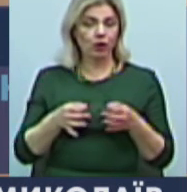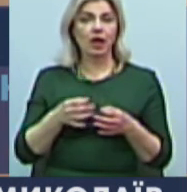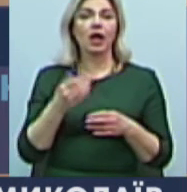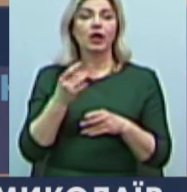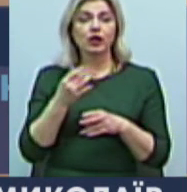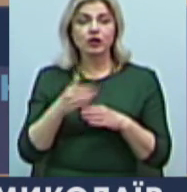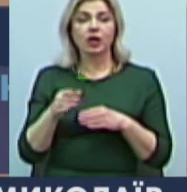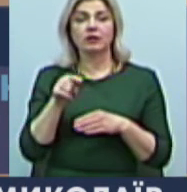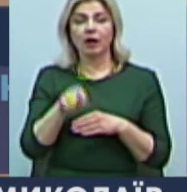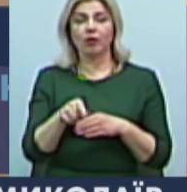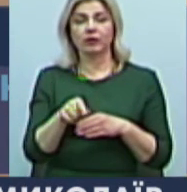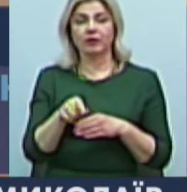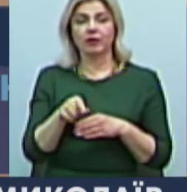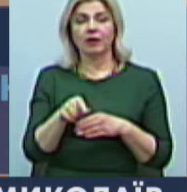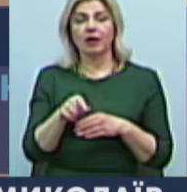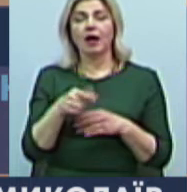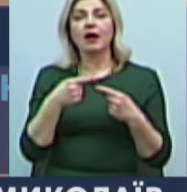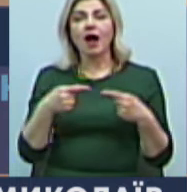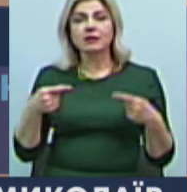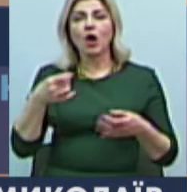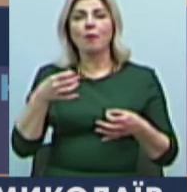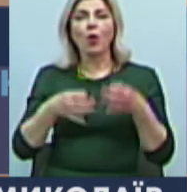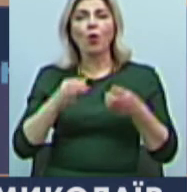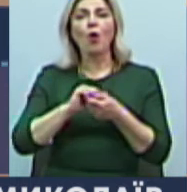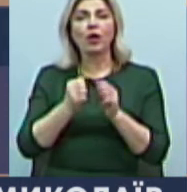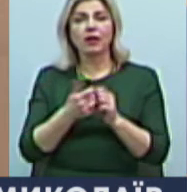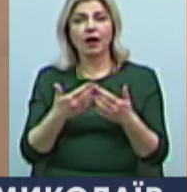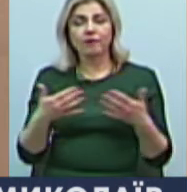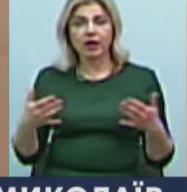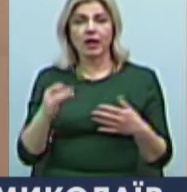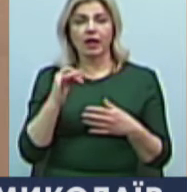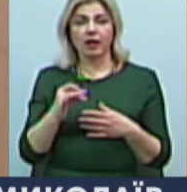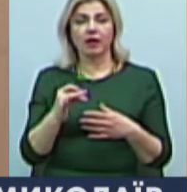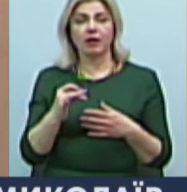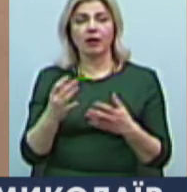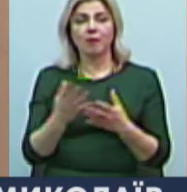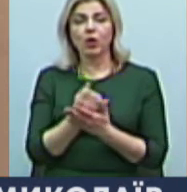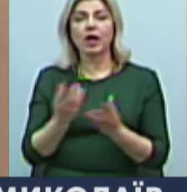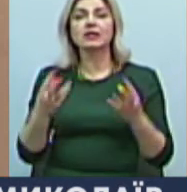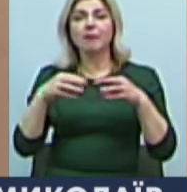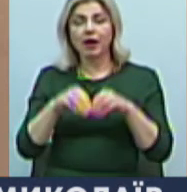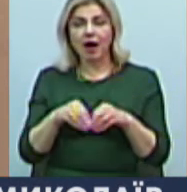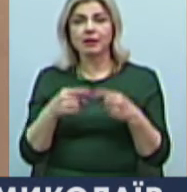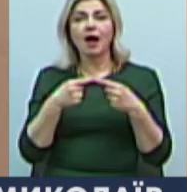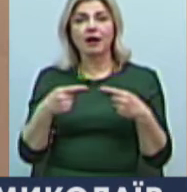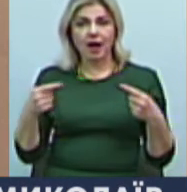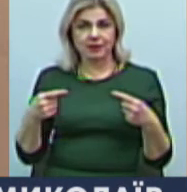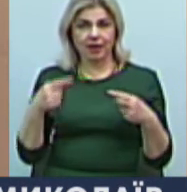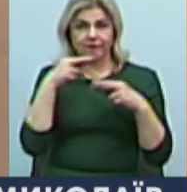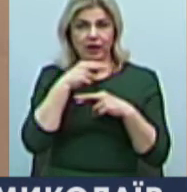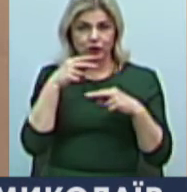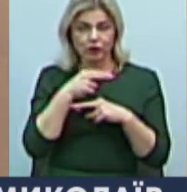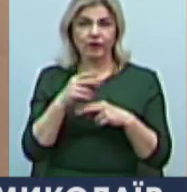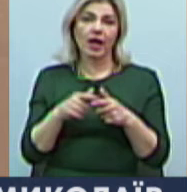який розпечена розплавлена порода, звана лава, вергається у вигляді великих і гучних виважень або